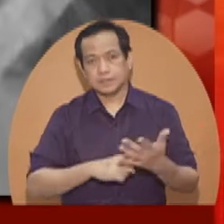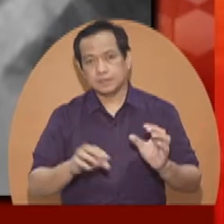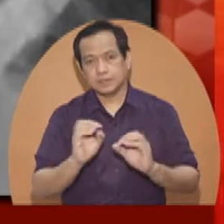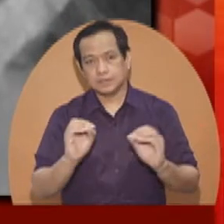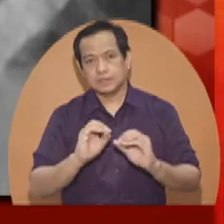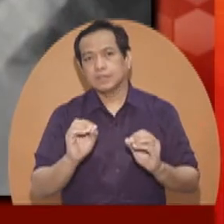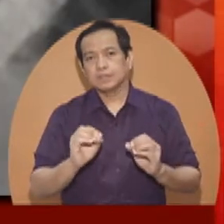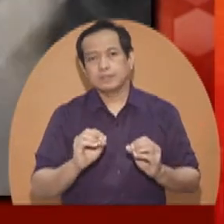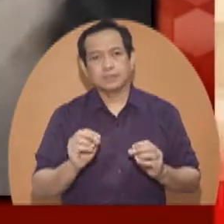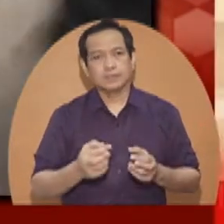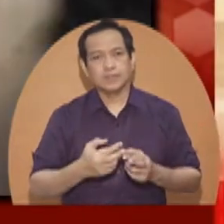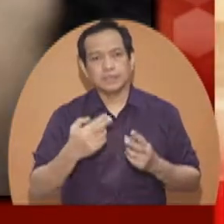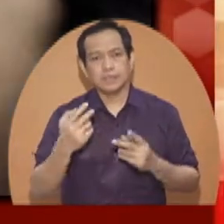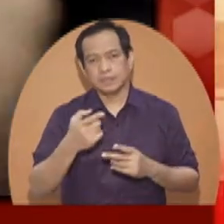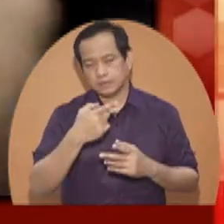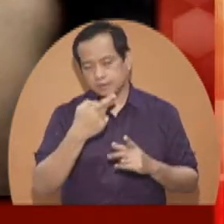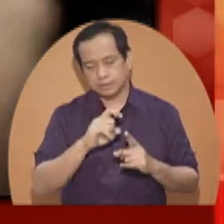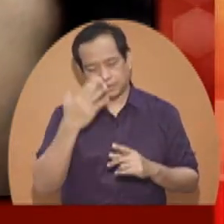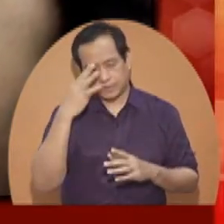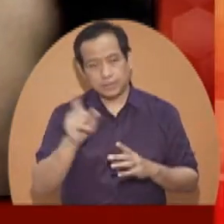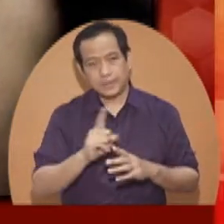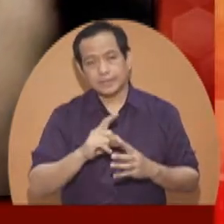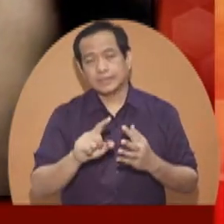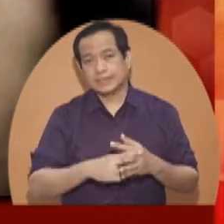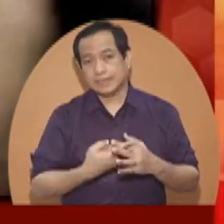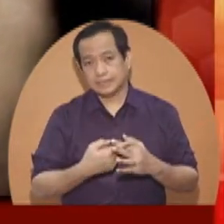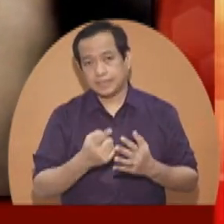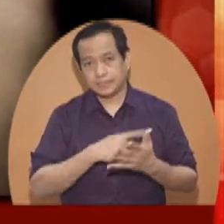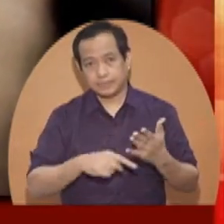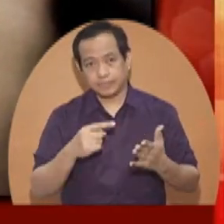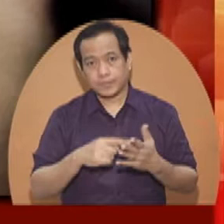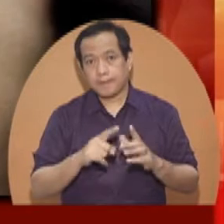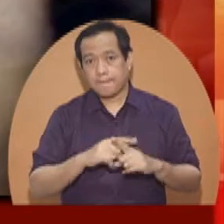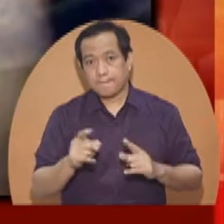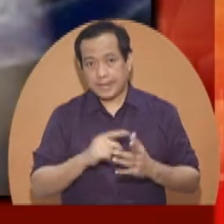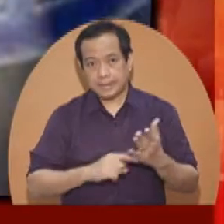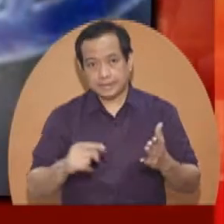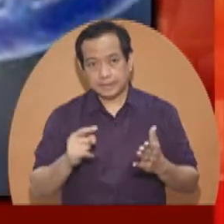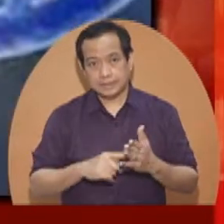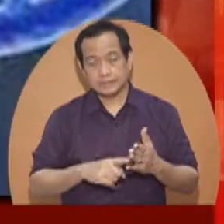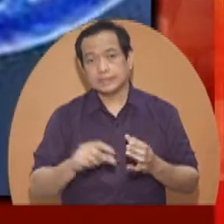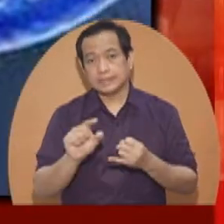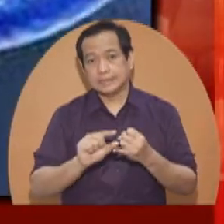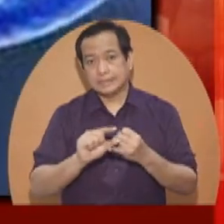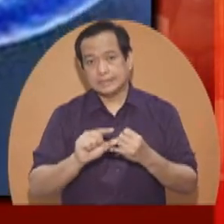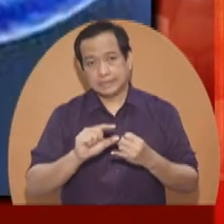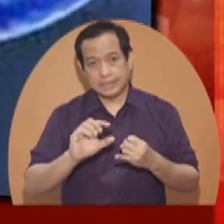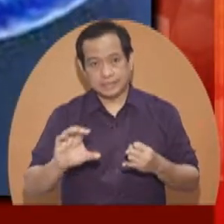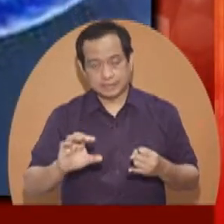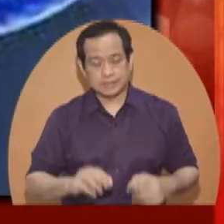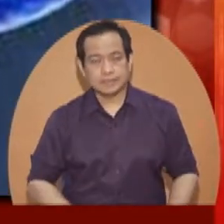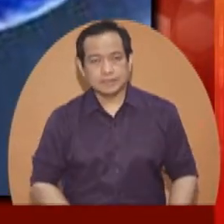walang kinikilalang dahilan o nakiging dahilan na pinagmumulan o kanya sanhi. Ngunit ito ay